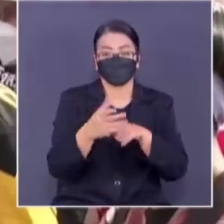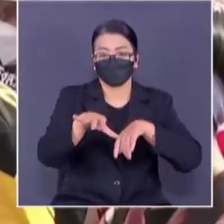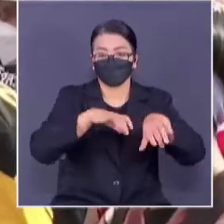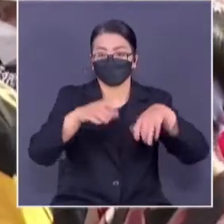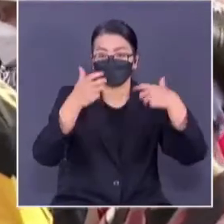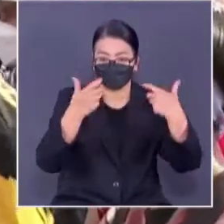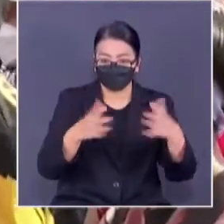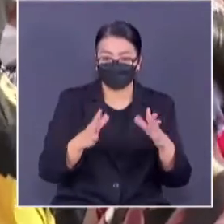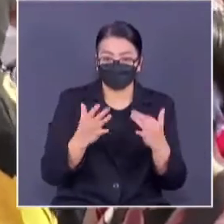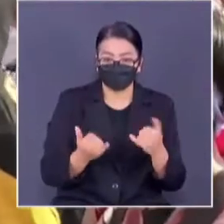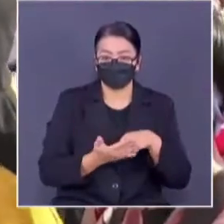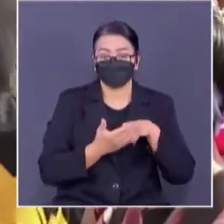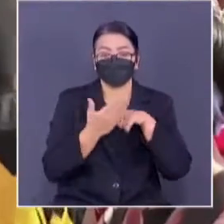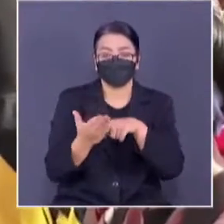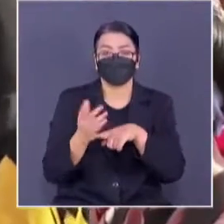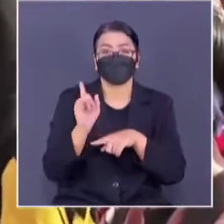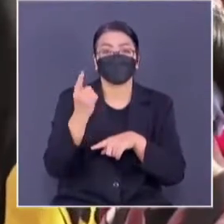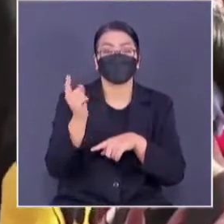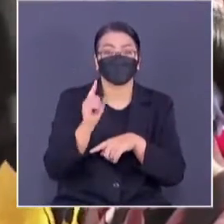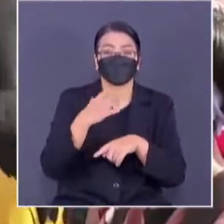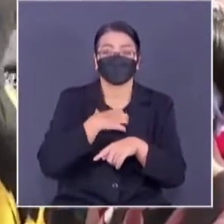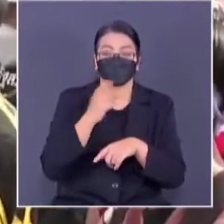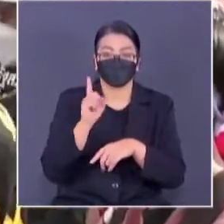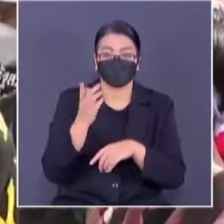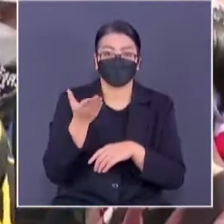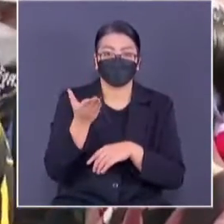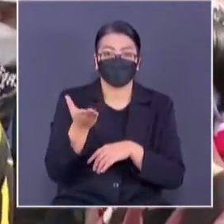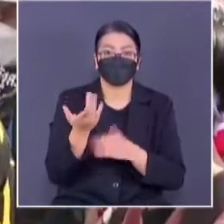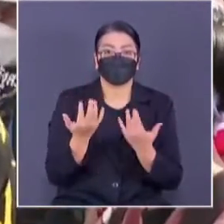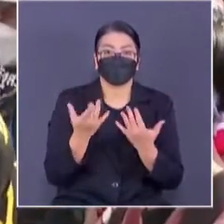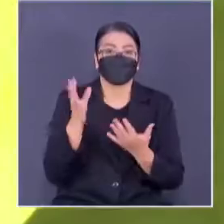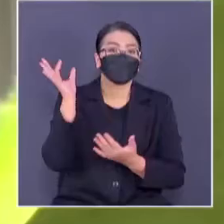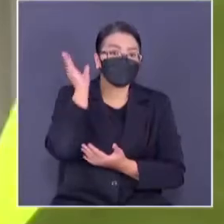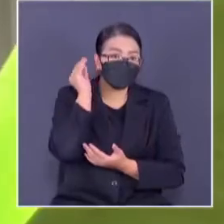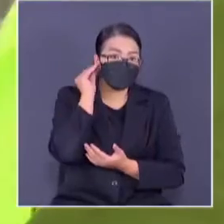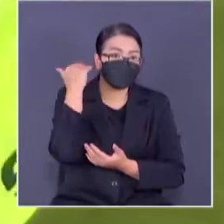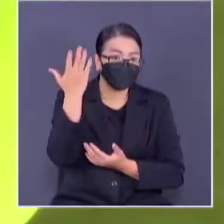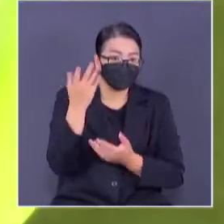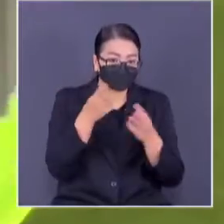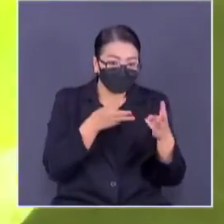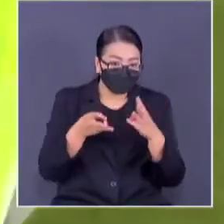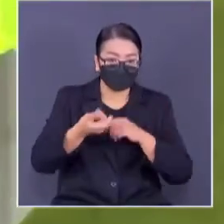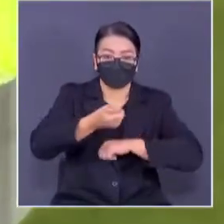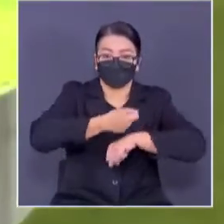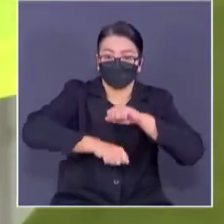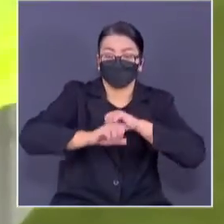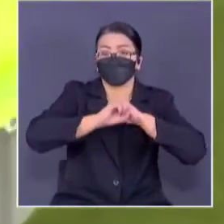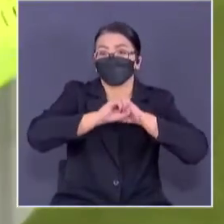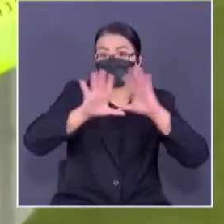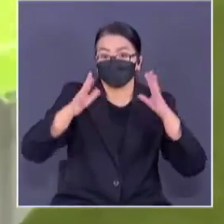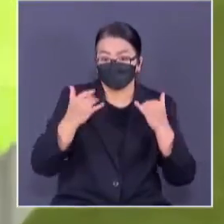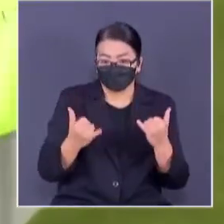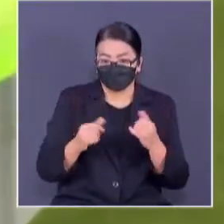ปแล้วตามขั้นตอนครม.มีมติเห็นชอบไปแล้วแต่อยากจะขอรอฟังก่อนว่าแนวทางการปฏิบัติที่ชัดเจนหลัง